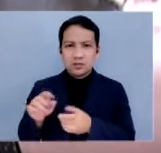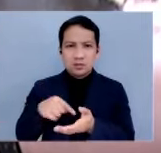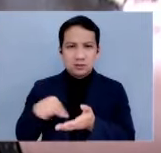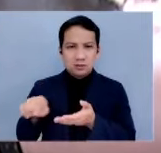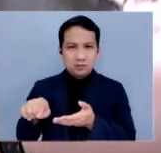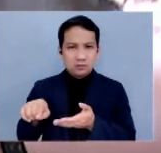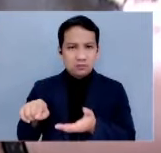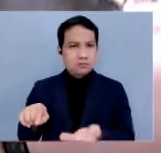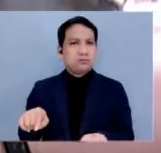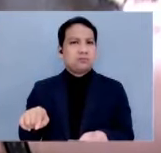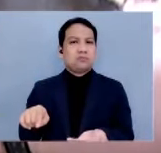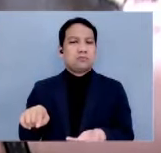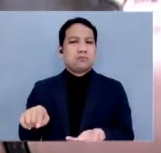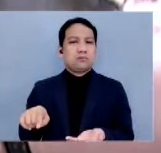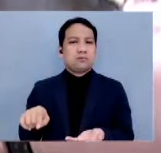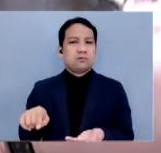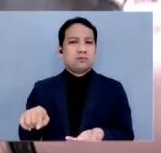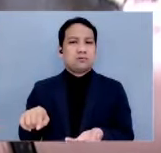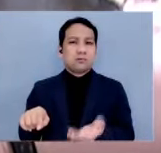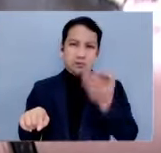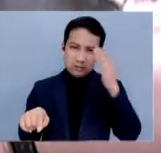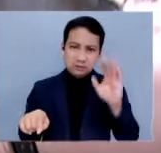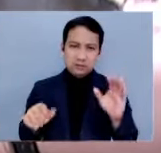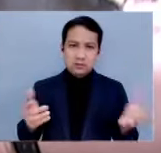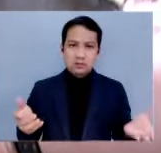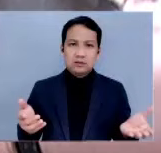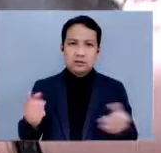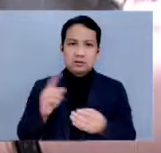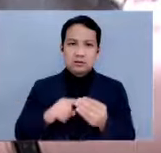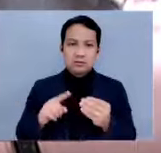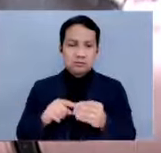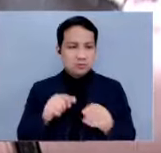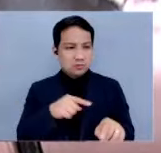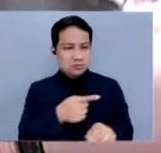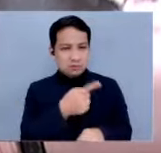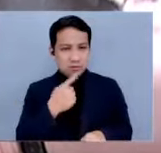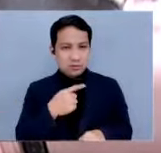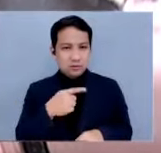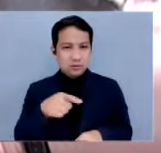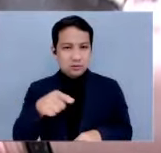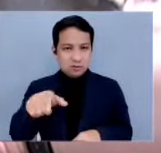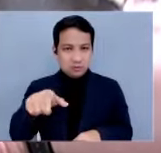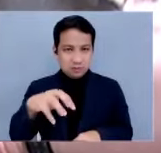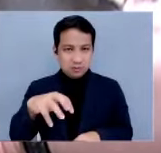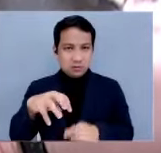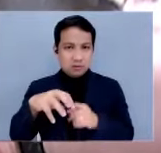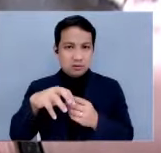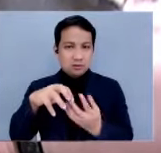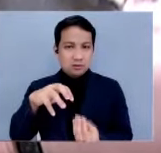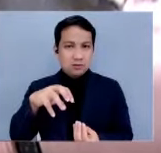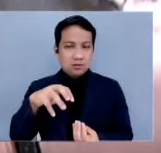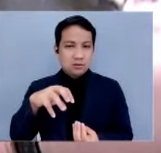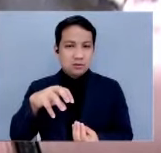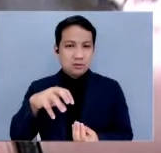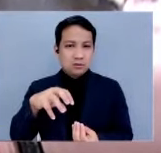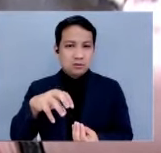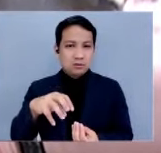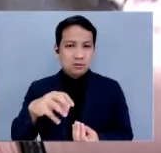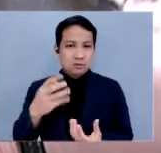680. Hindi namin alam. Sabi naman, pagbukas daw ang gripo at kahit walang